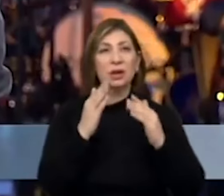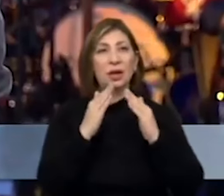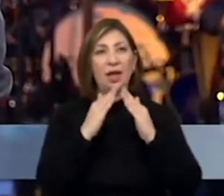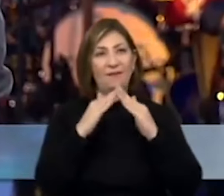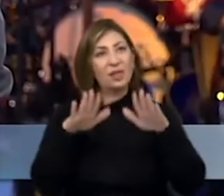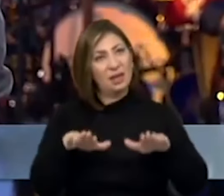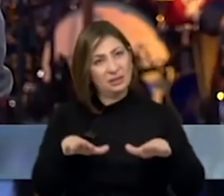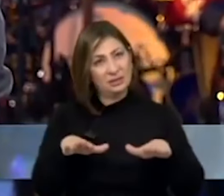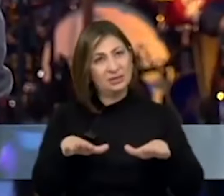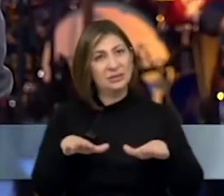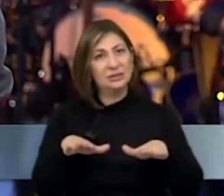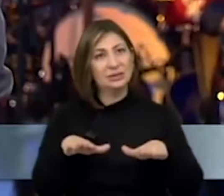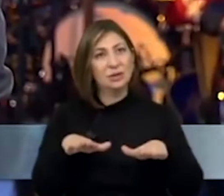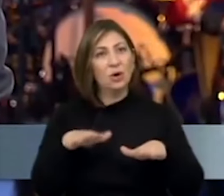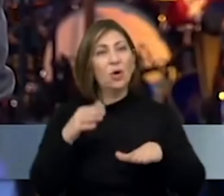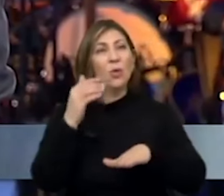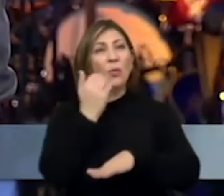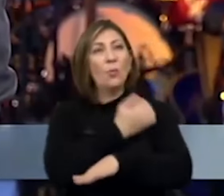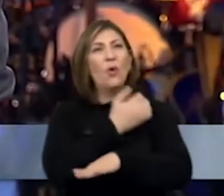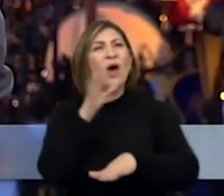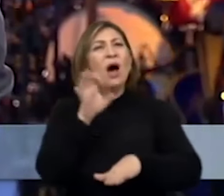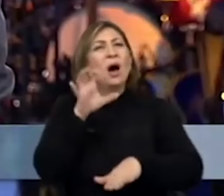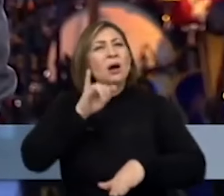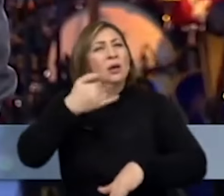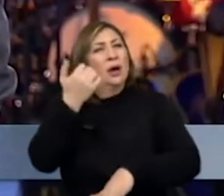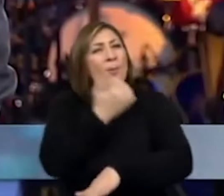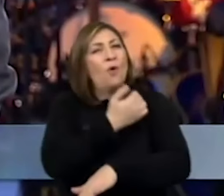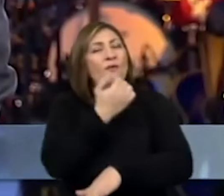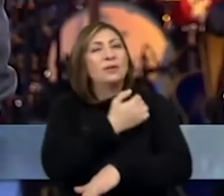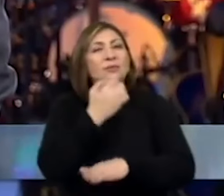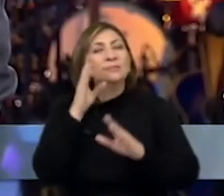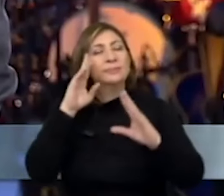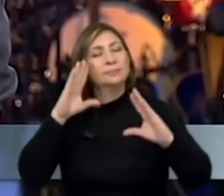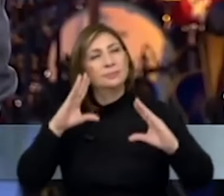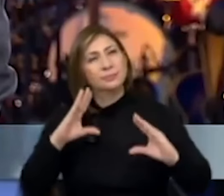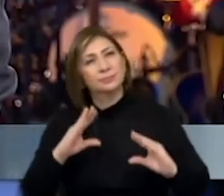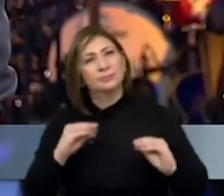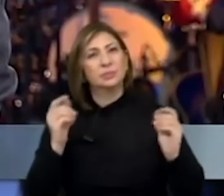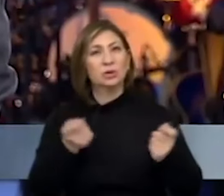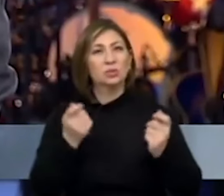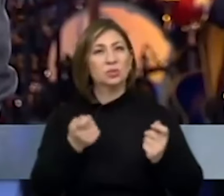Eve çıktık. Morfinle ağrısını bir nebze hafifletmeye çalışıyoruz.